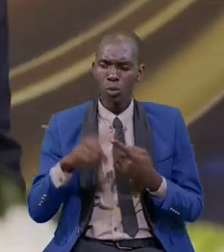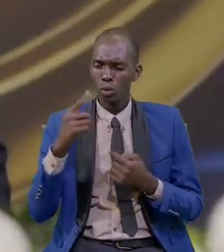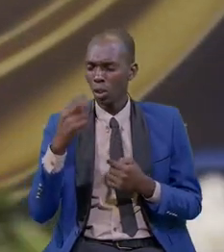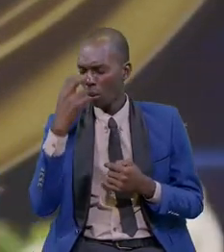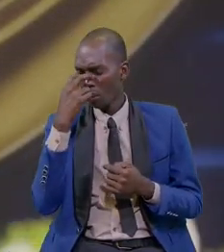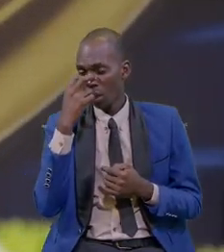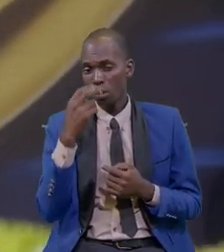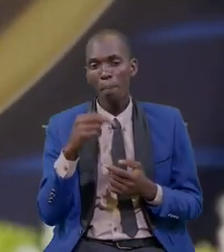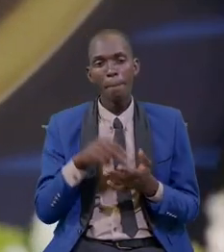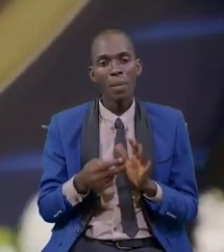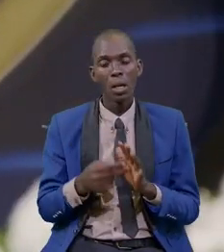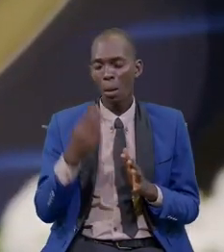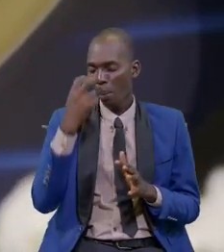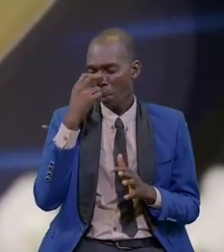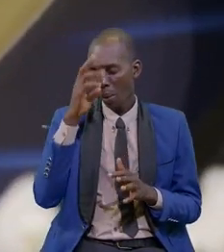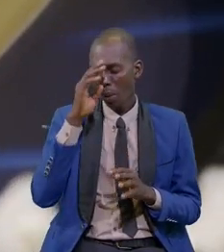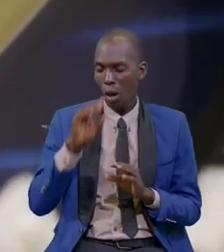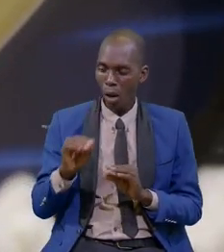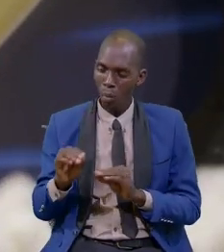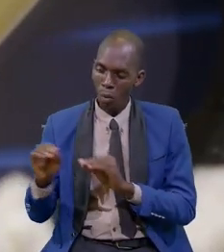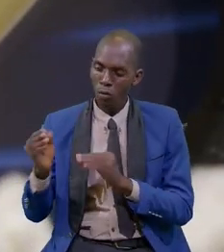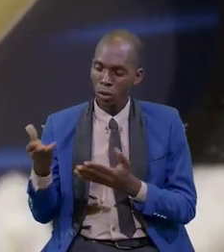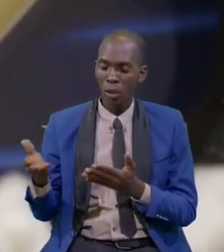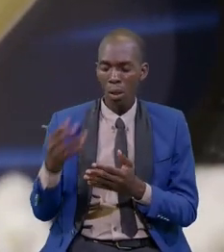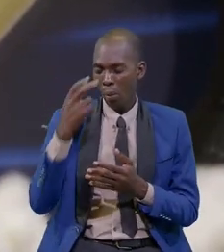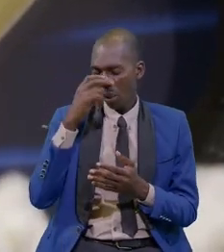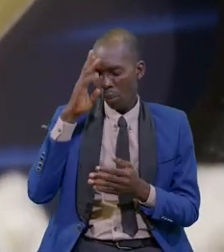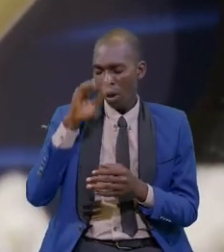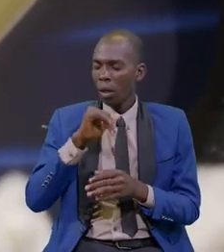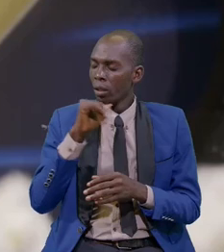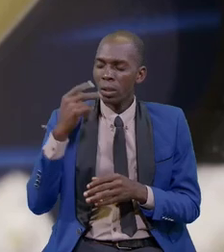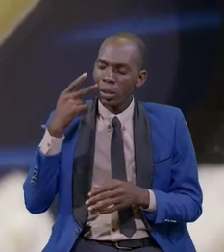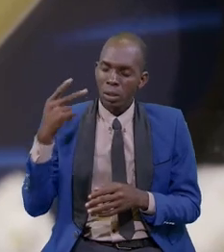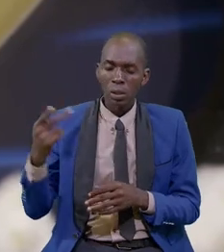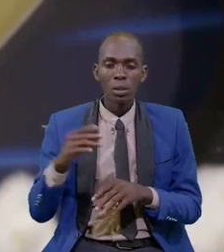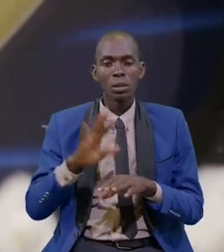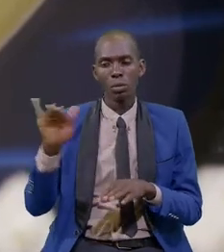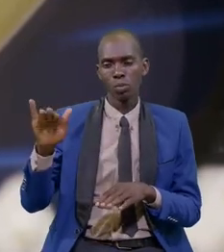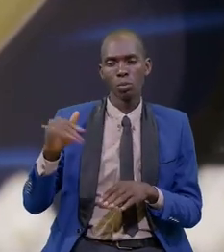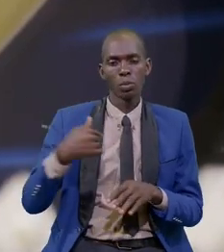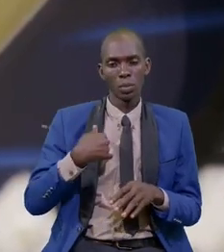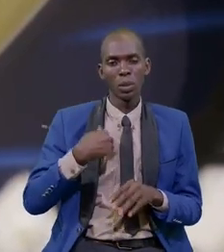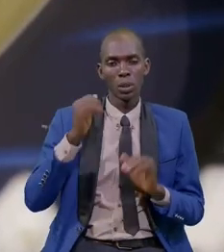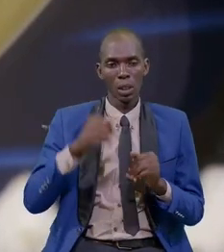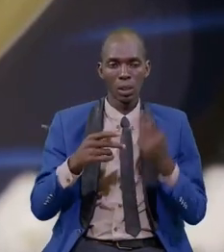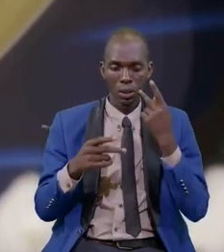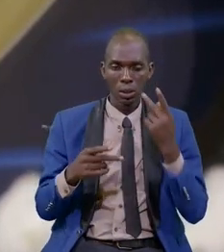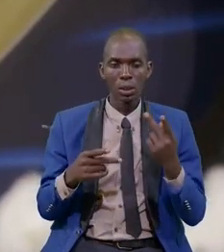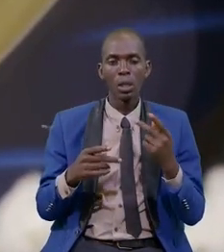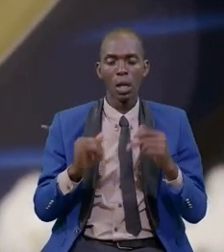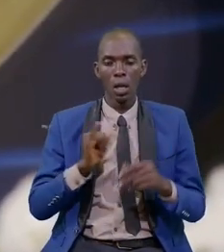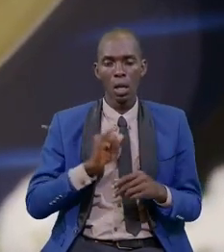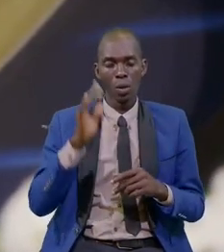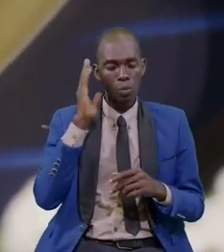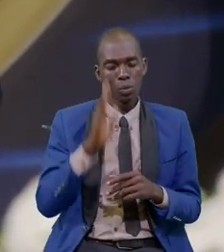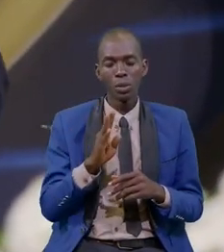aller là-bas, il ne peut pas savoir comment aller. Et je lui disais, je peux t'aider, moi j'ai les yeux, je vais t'aider, je serai ton